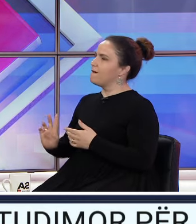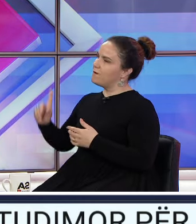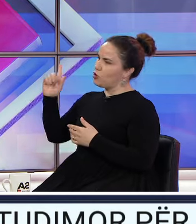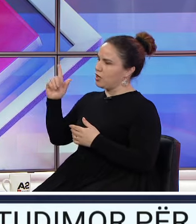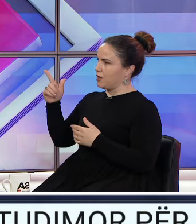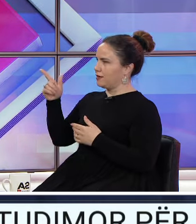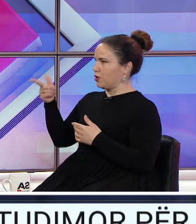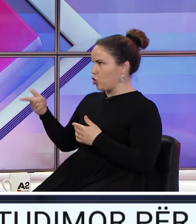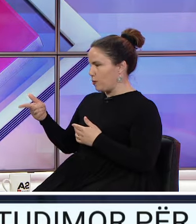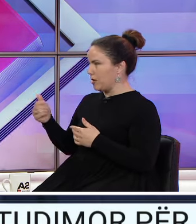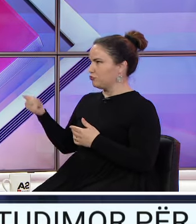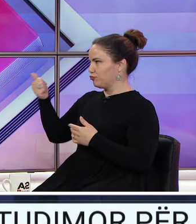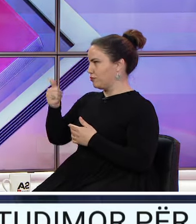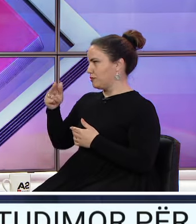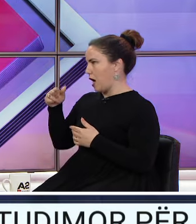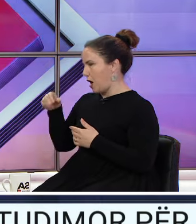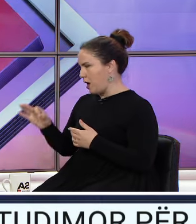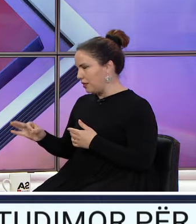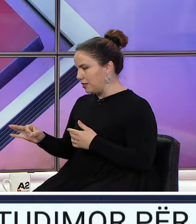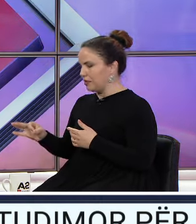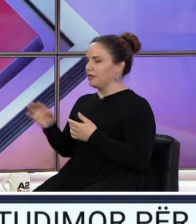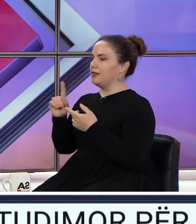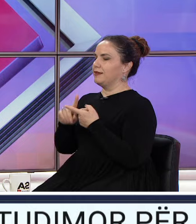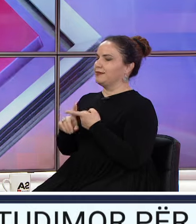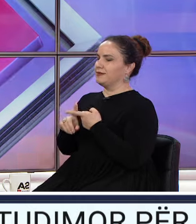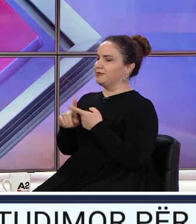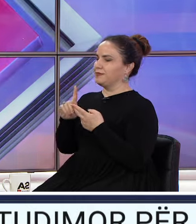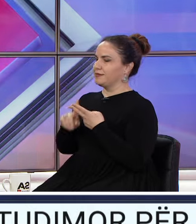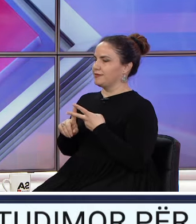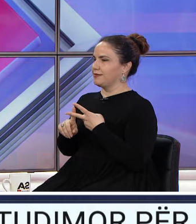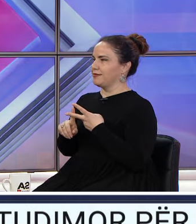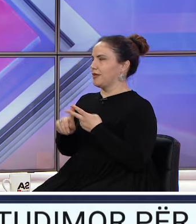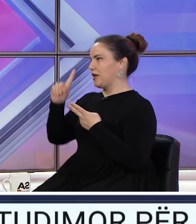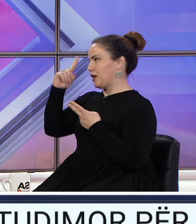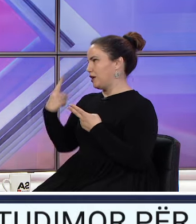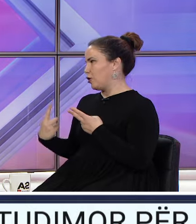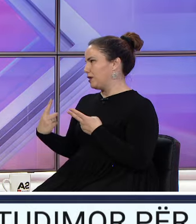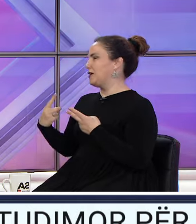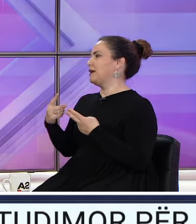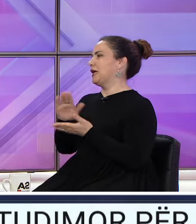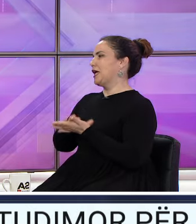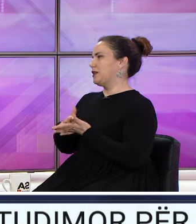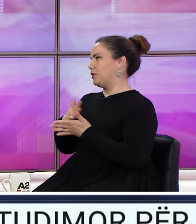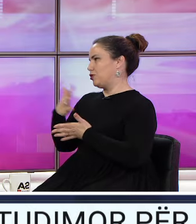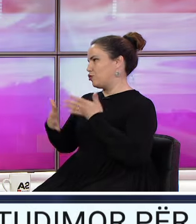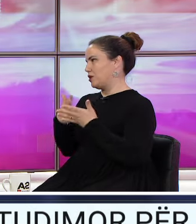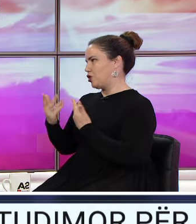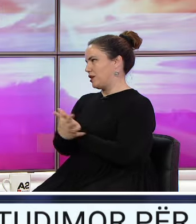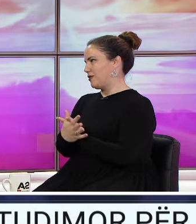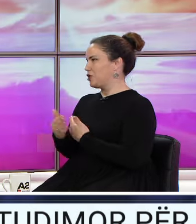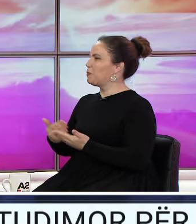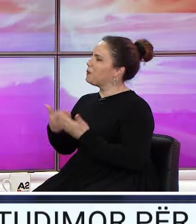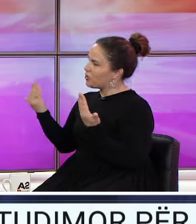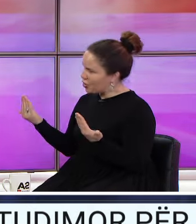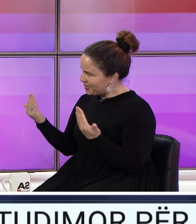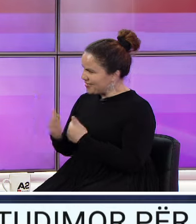Rojbën, drejtor ekzekutiv i Shoqatës Kombëtare Shqiptare të njerëzve që nuk të qojnë, por aty është dhe Nikoleta Spajiu, interprete e gjuhës së shenjave.